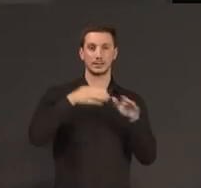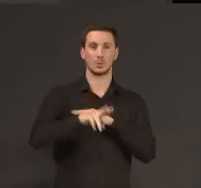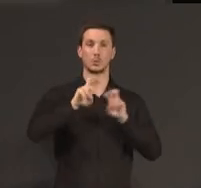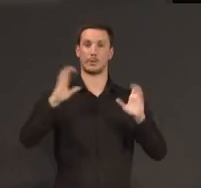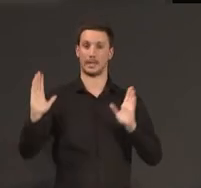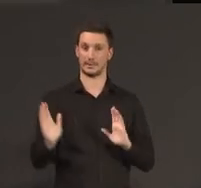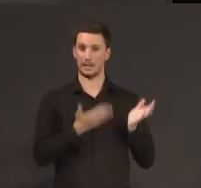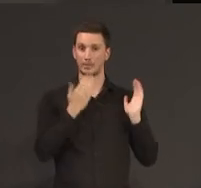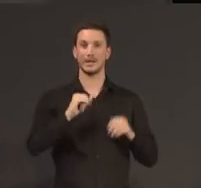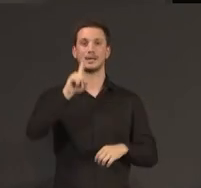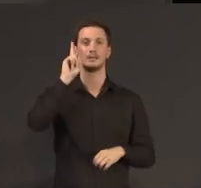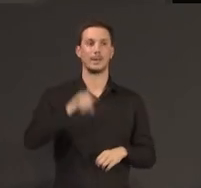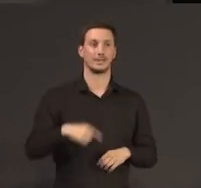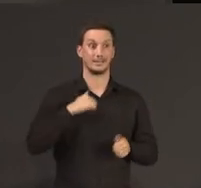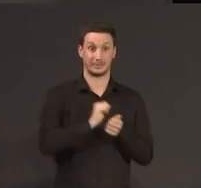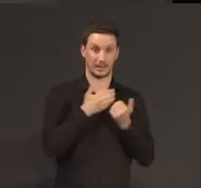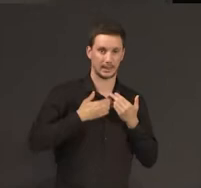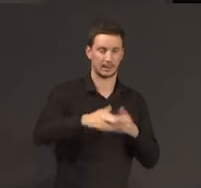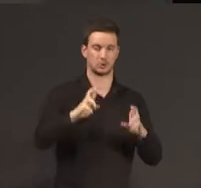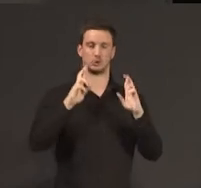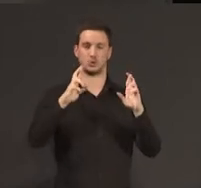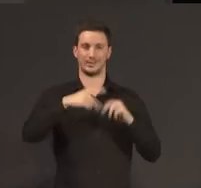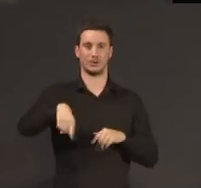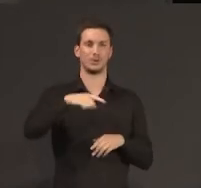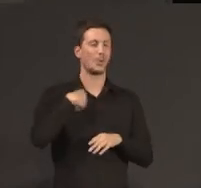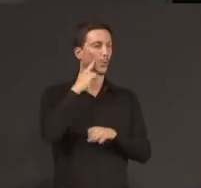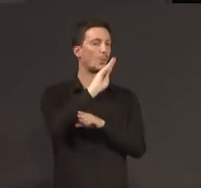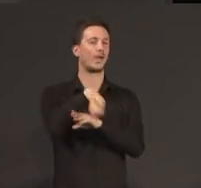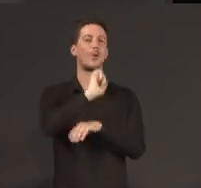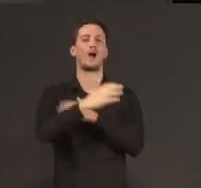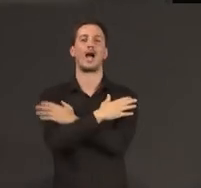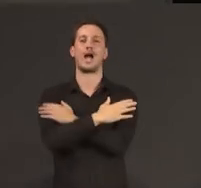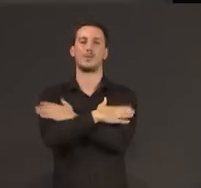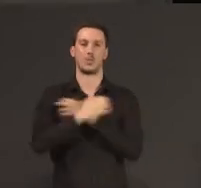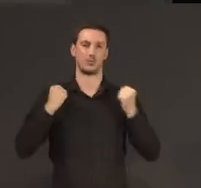etapa i, sobretot, que tingueu molta sort. Cuideu-vos molt i una abraçada ben forta.